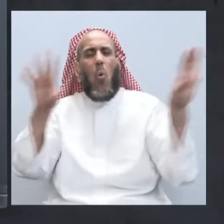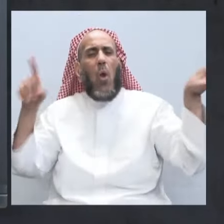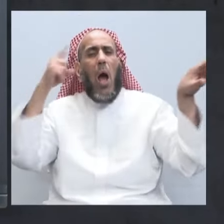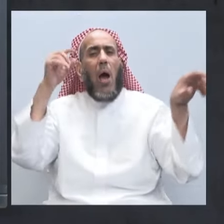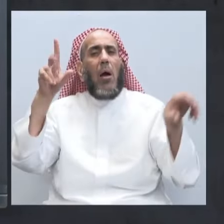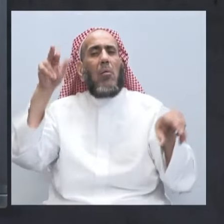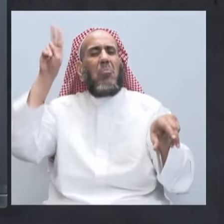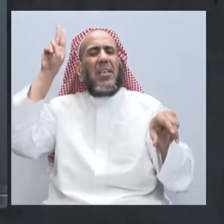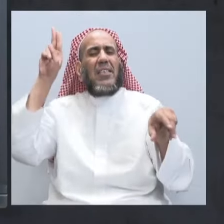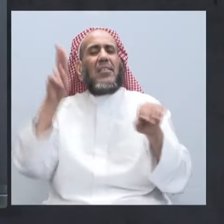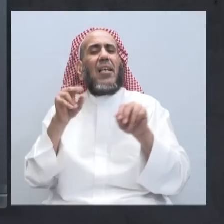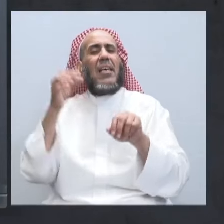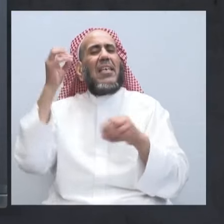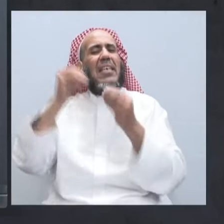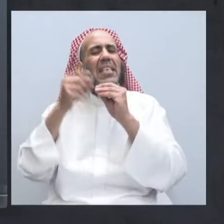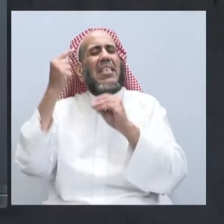قطه